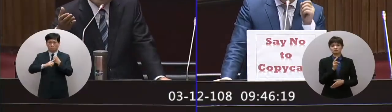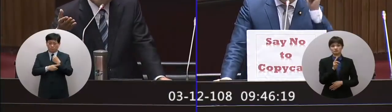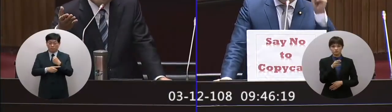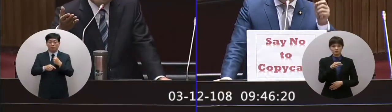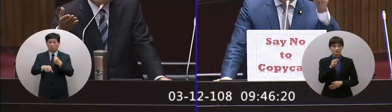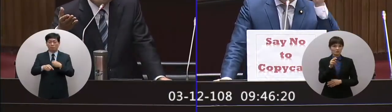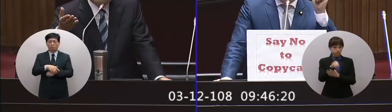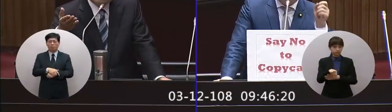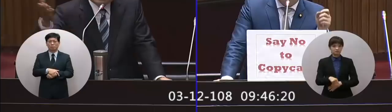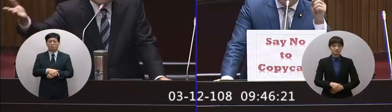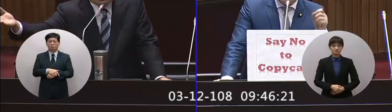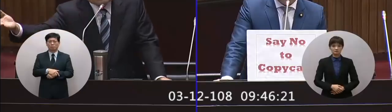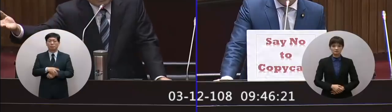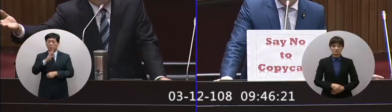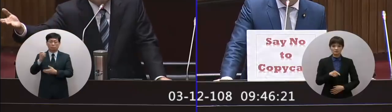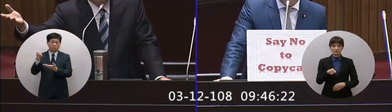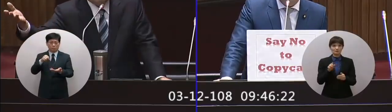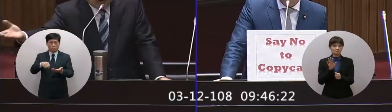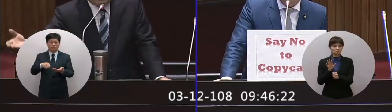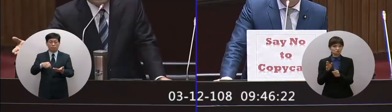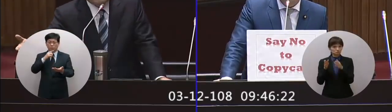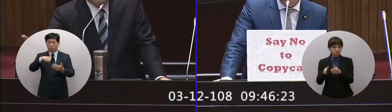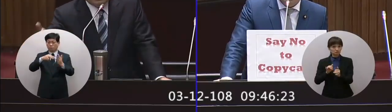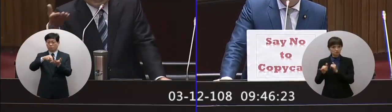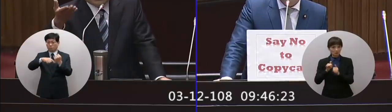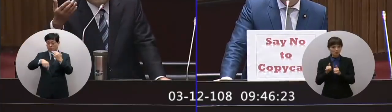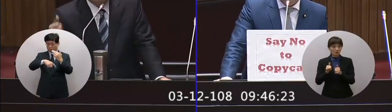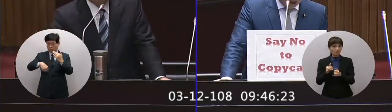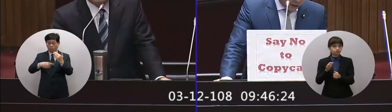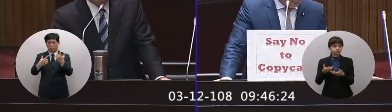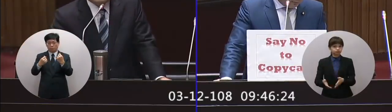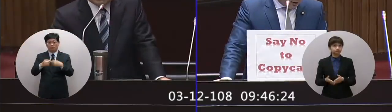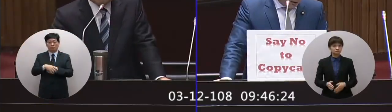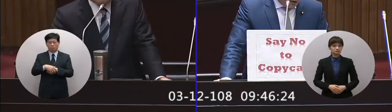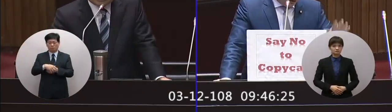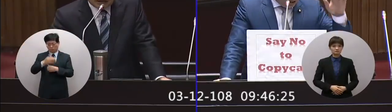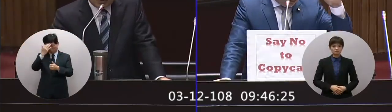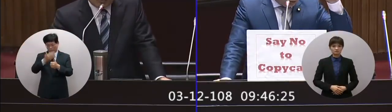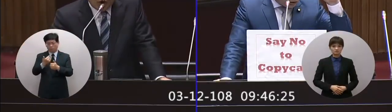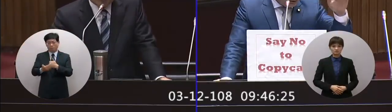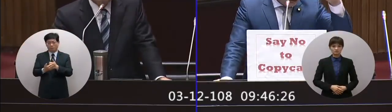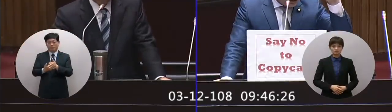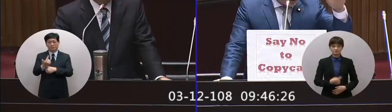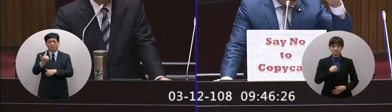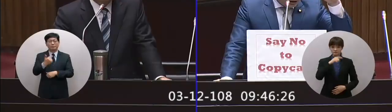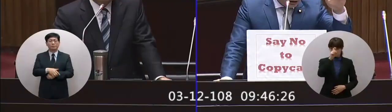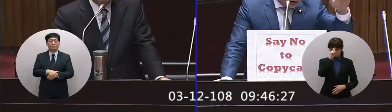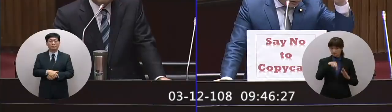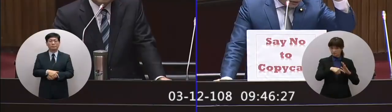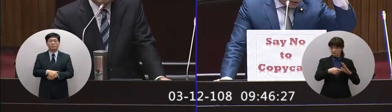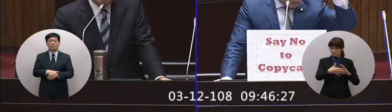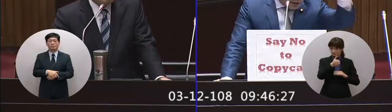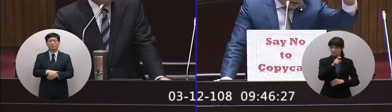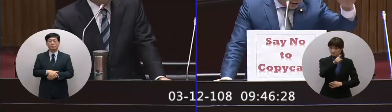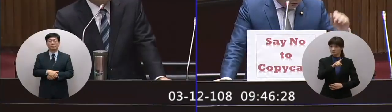因为 刑法的部分 社会有非常大的关注， 贵院也请贵院加速审议通过。 我希望院长以